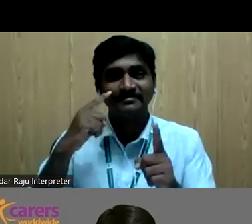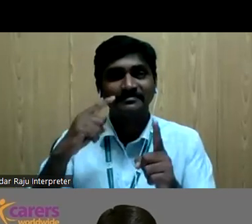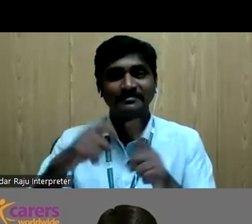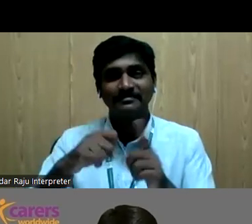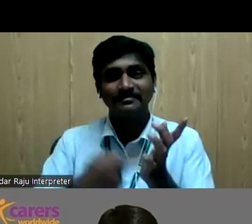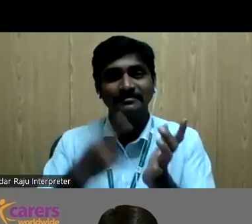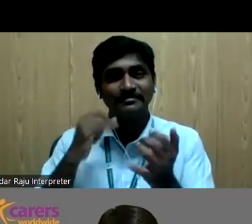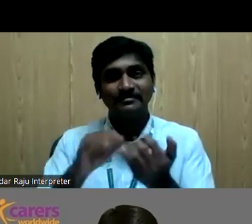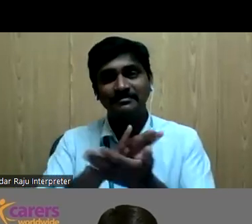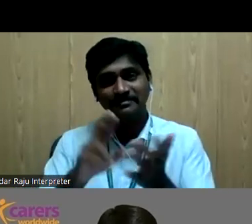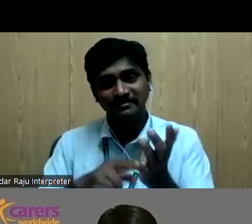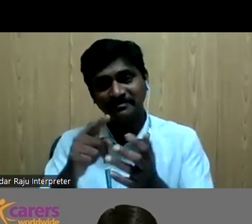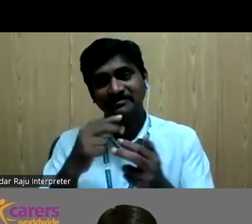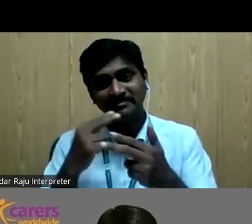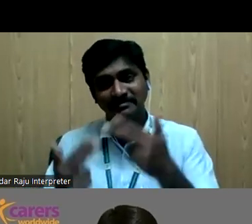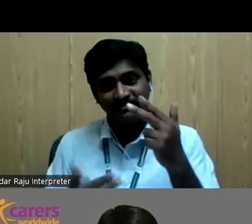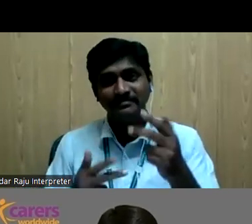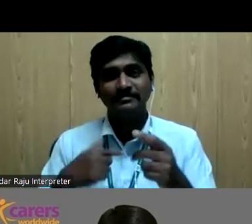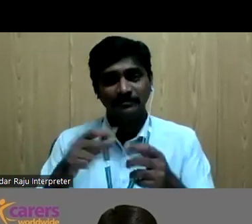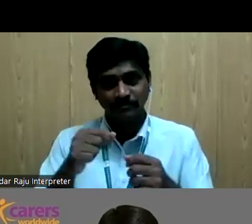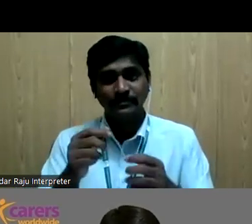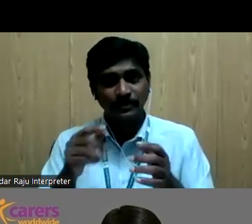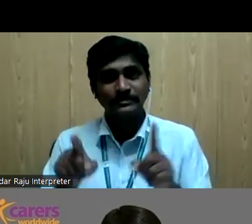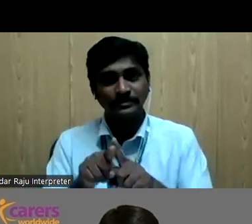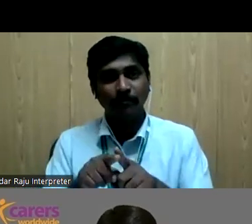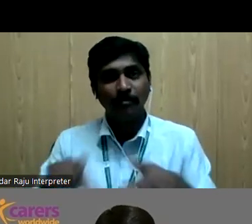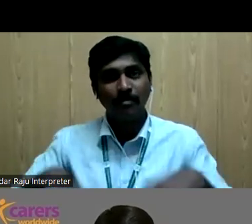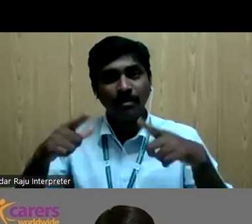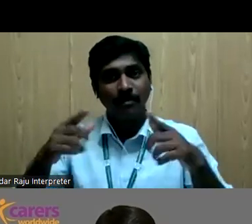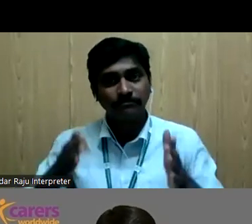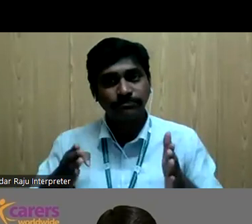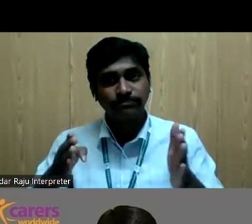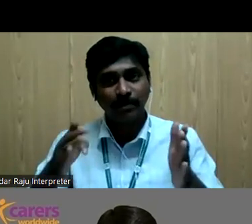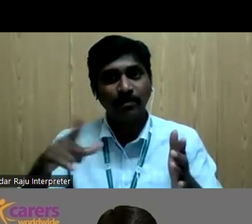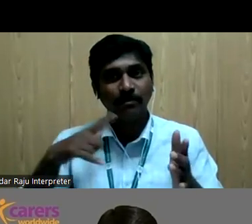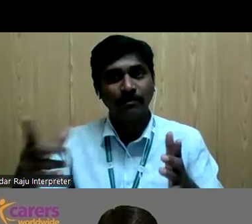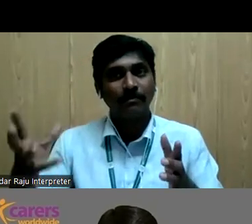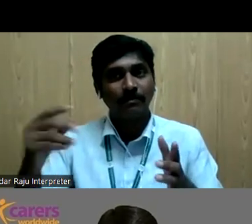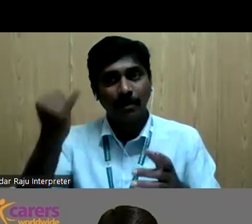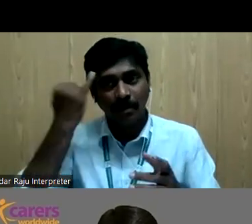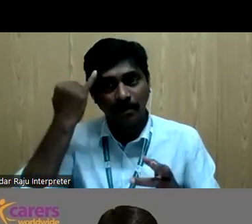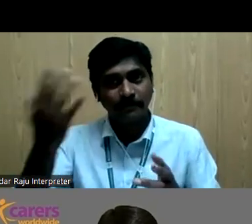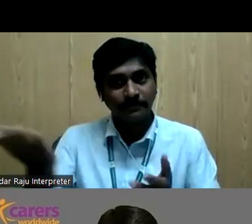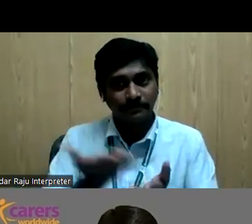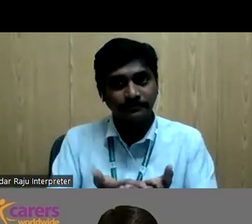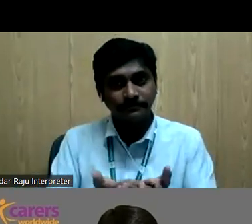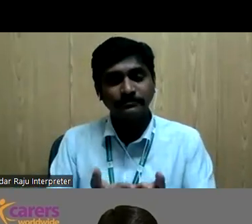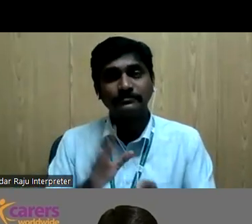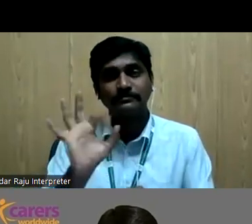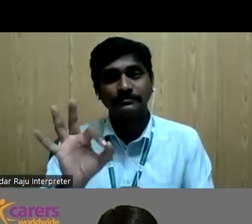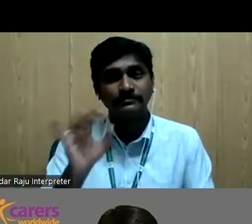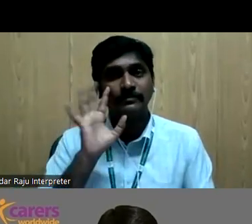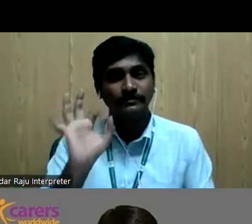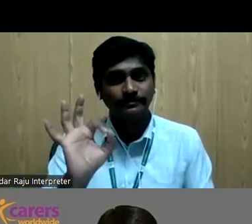में हमें अलग अलग लोगों की मदद की जरूरत होती है. एक बहुत important मुद्दा है जिसकी आपने बात नहीं की